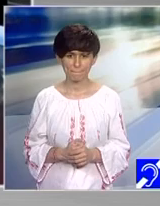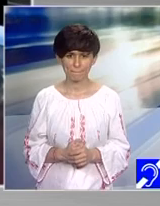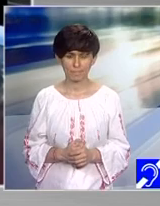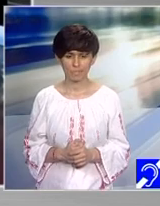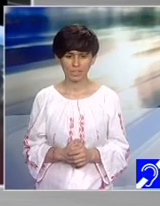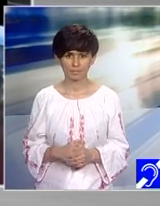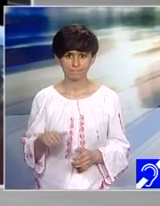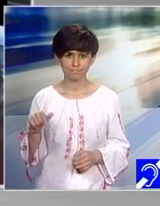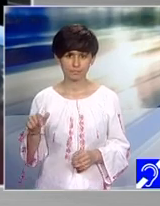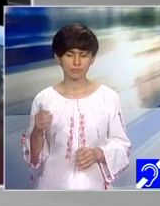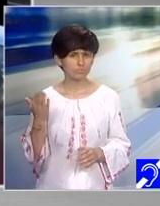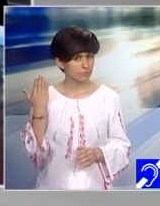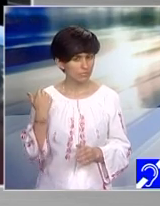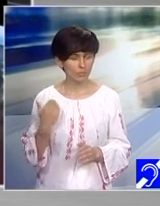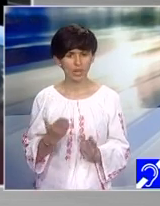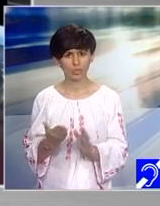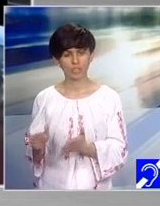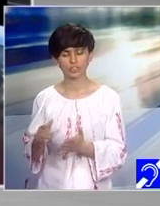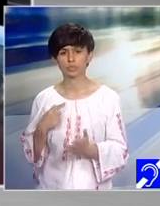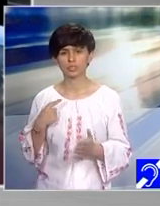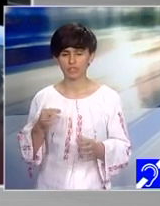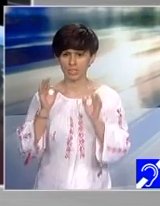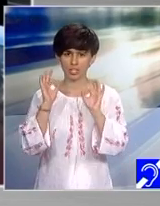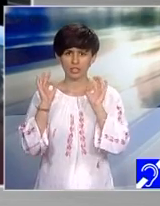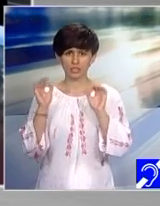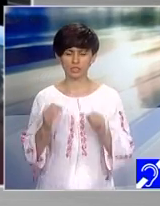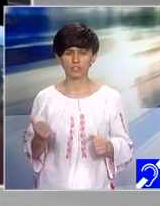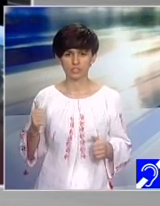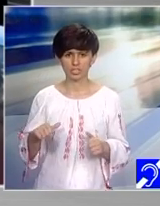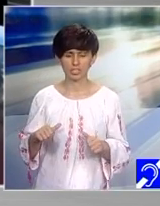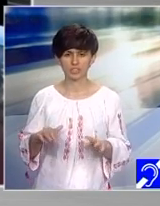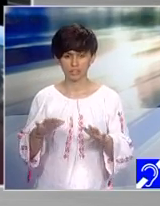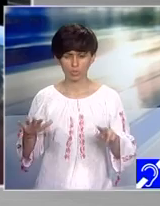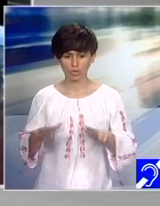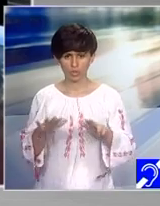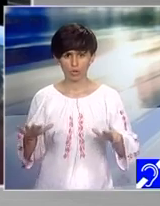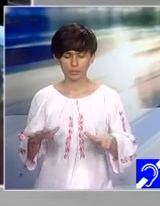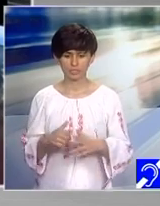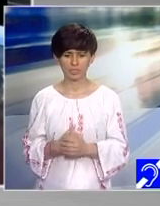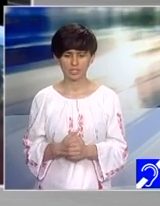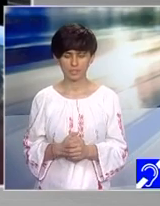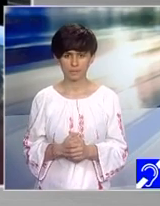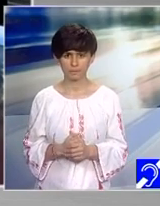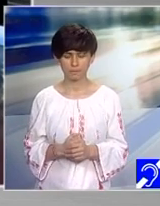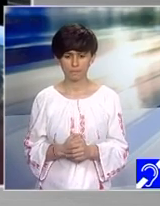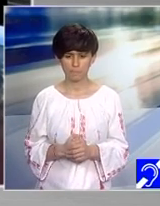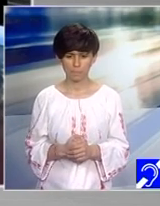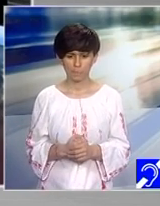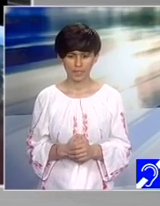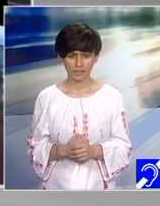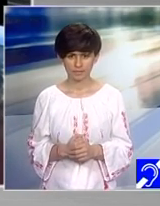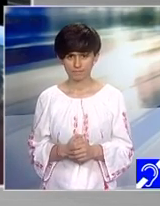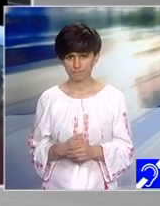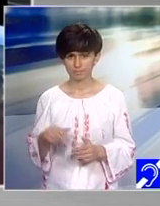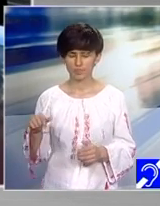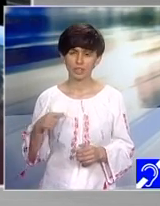secolul XVIII au început să intre mai des în arsenalul de materiale pe care le